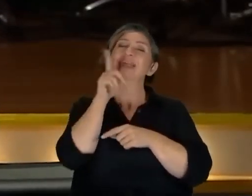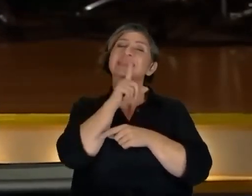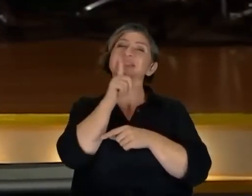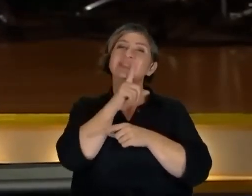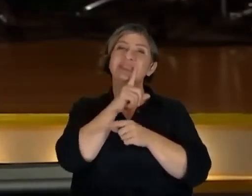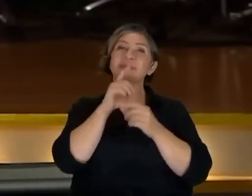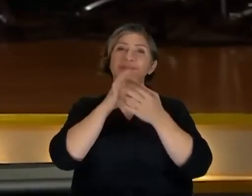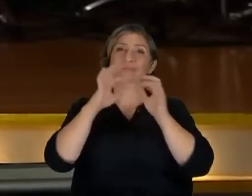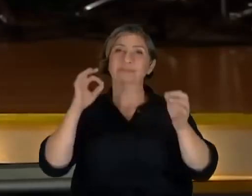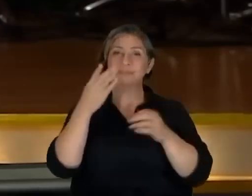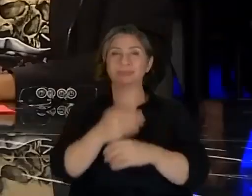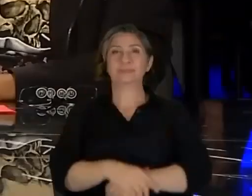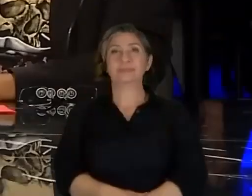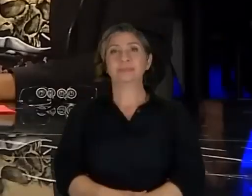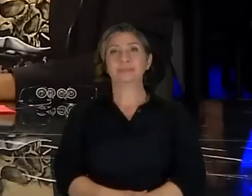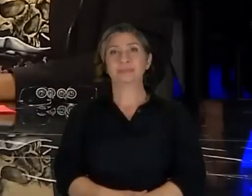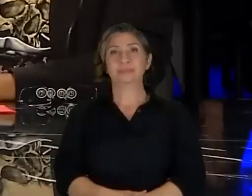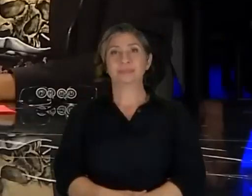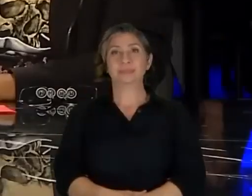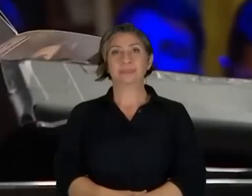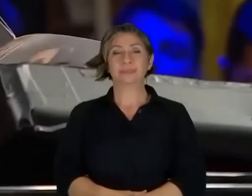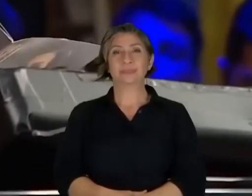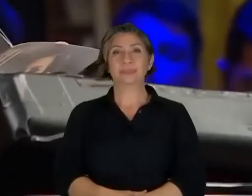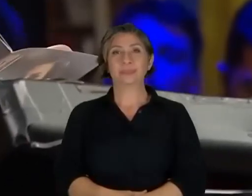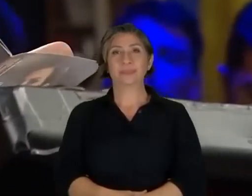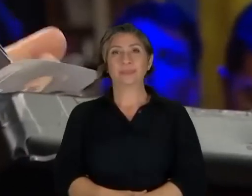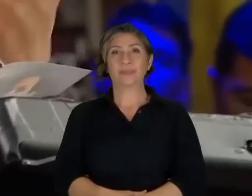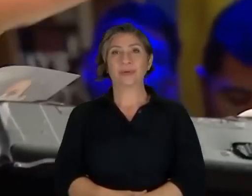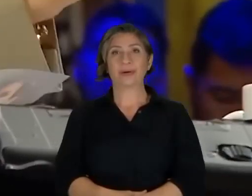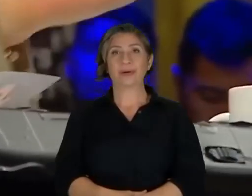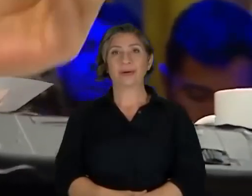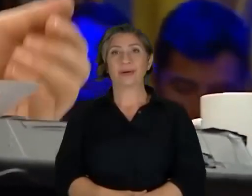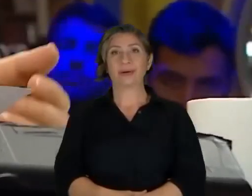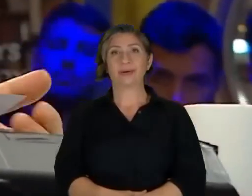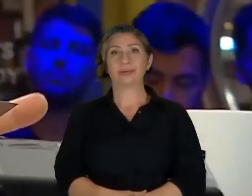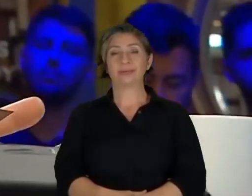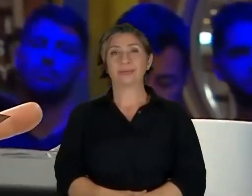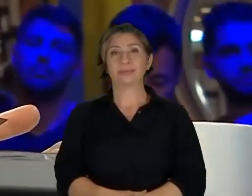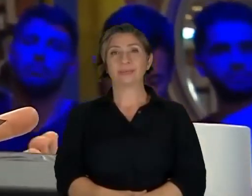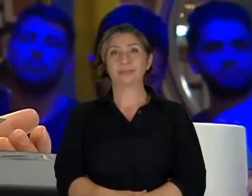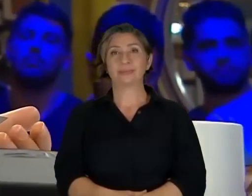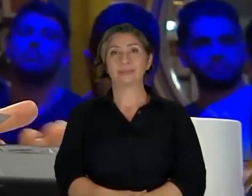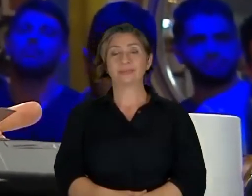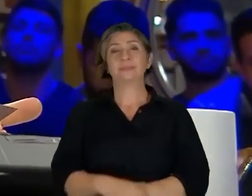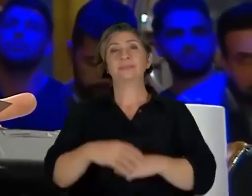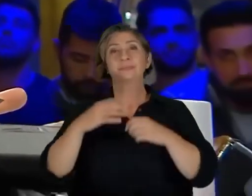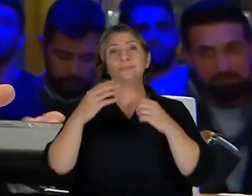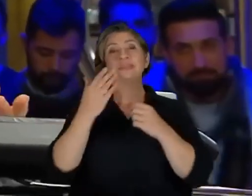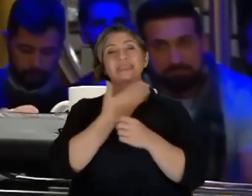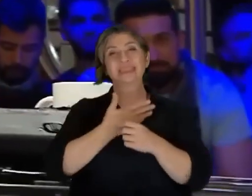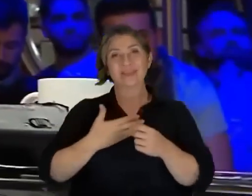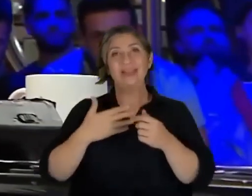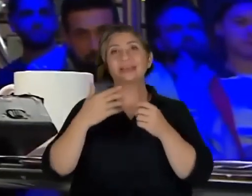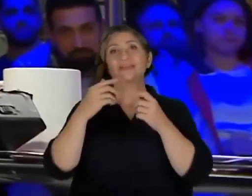my admiration and love to Frank Sinatra, whom I was grown up singing his song. Türkçesini tercüme etmeye çalışayım hemen. Dear